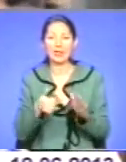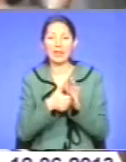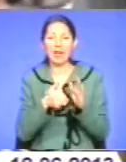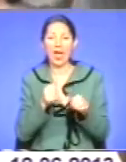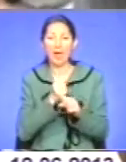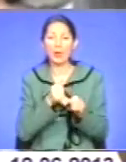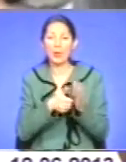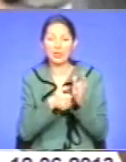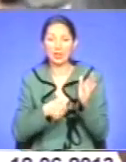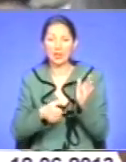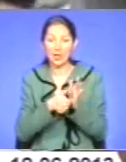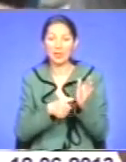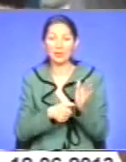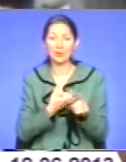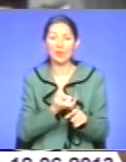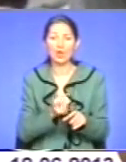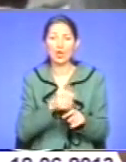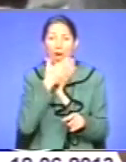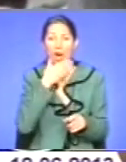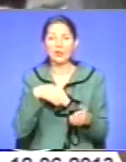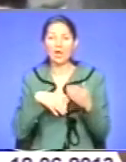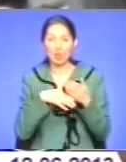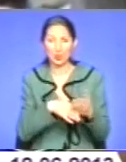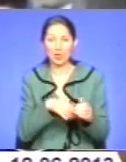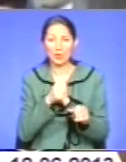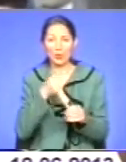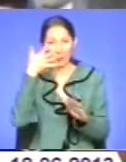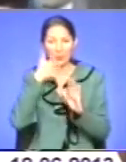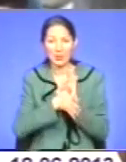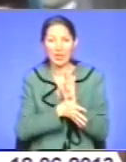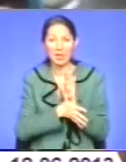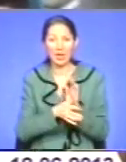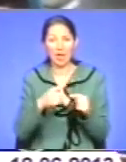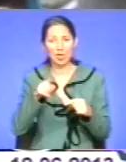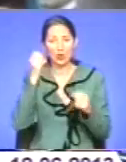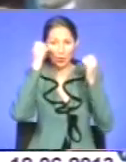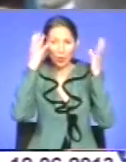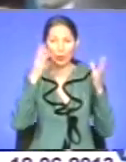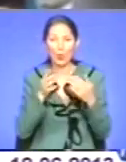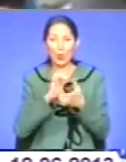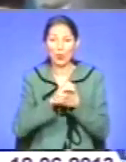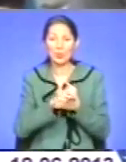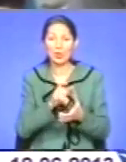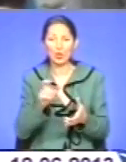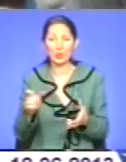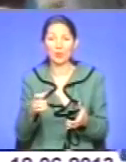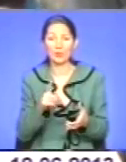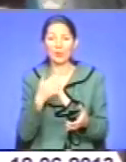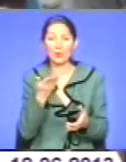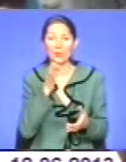щоб запізнати іншу культуру і познайомитися з новими людьми. Що найбільше подобається? Який досвід несе